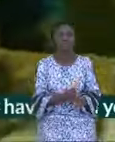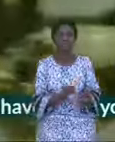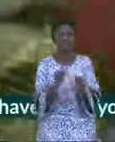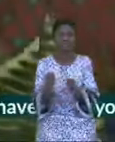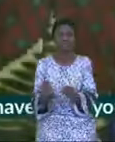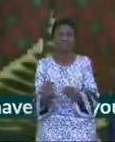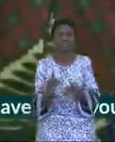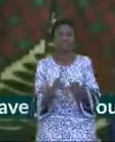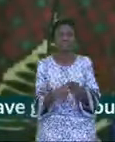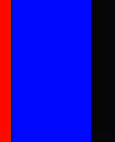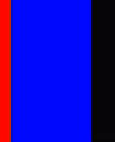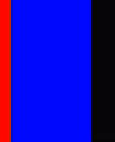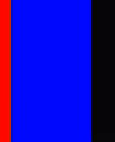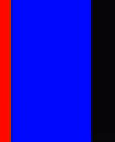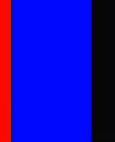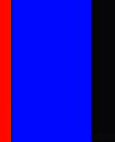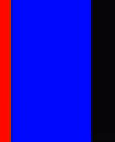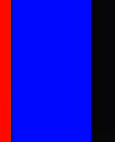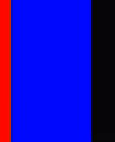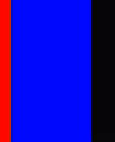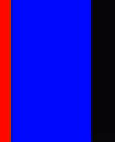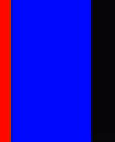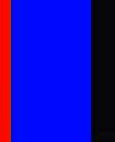prenons rapidement les noms